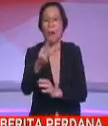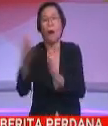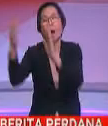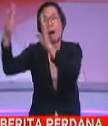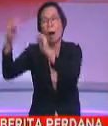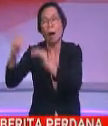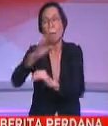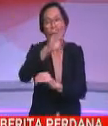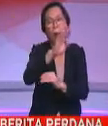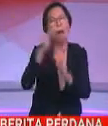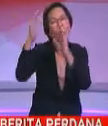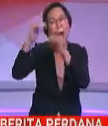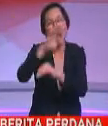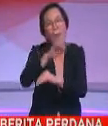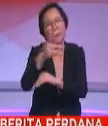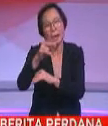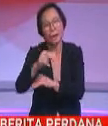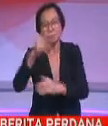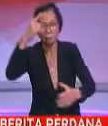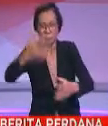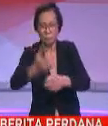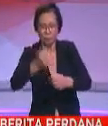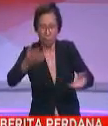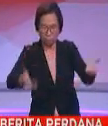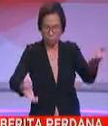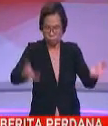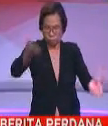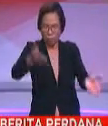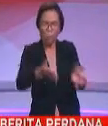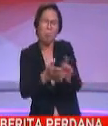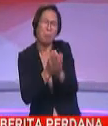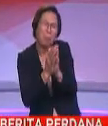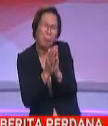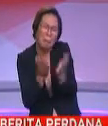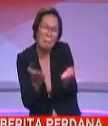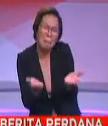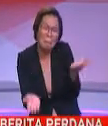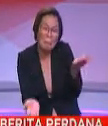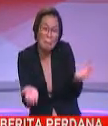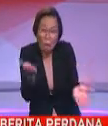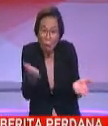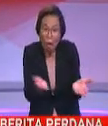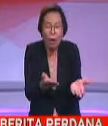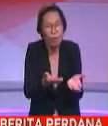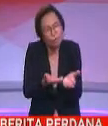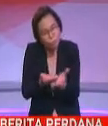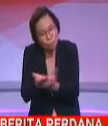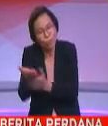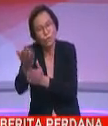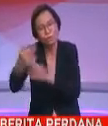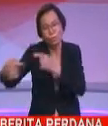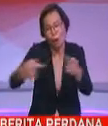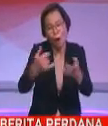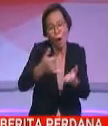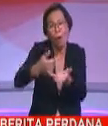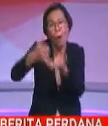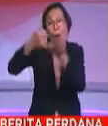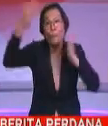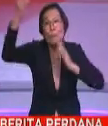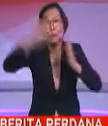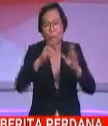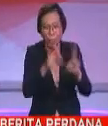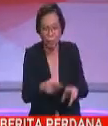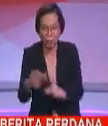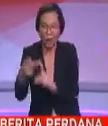agar pihak MKN dapat mempertimbang rayuan MFL untuk meneruskan saingan Piala Malaysia musim ini dengan perancangan